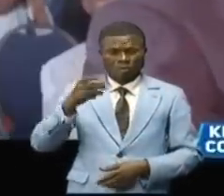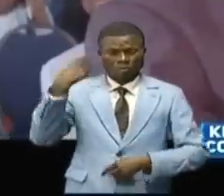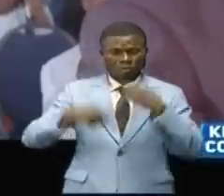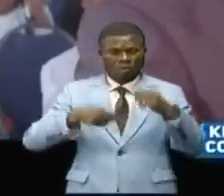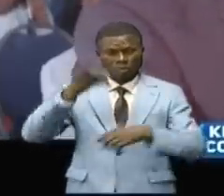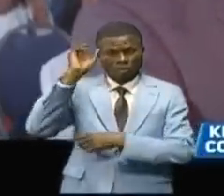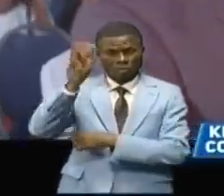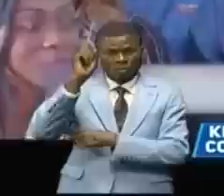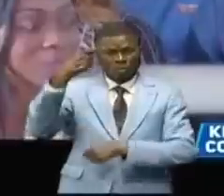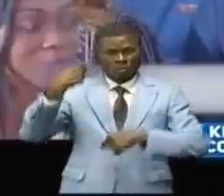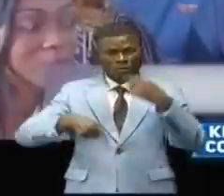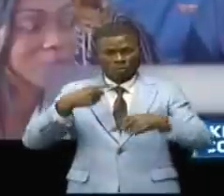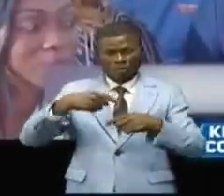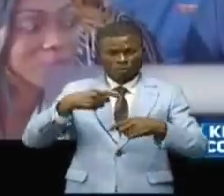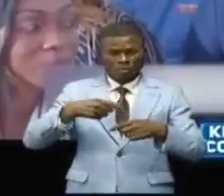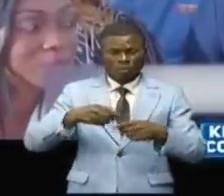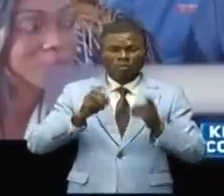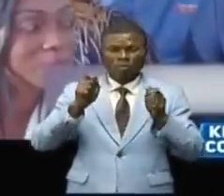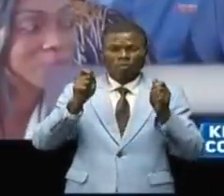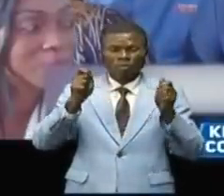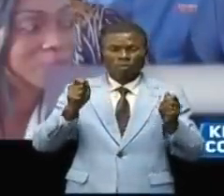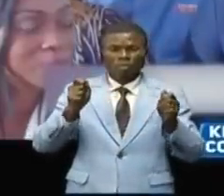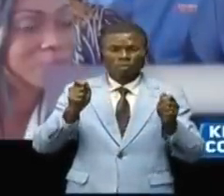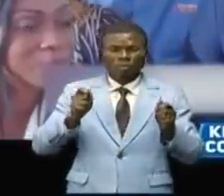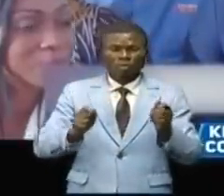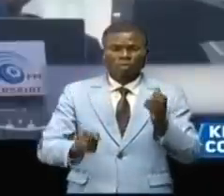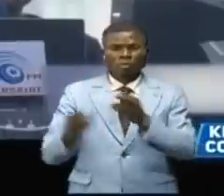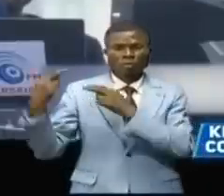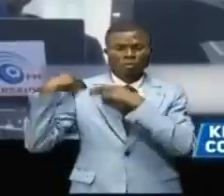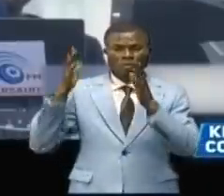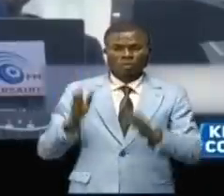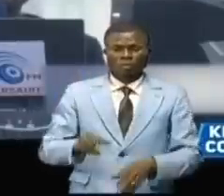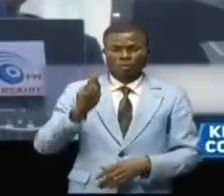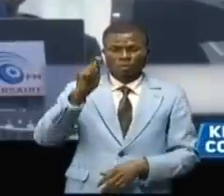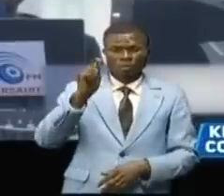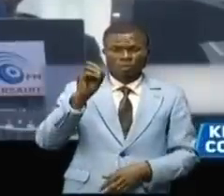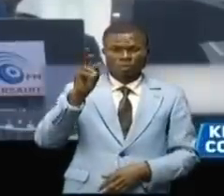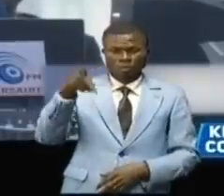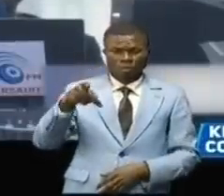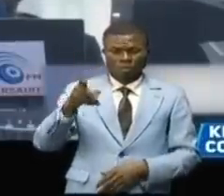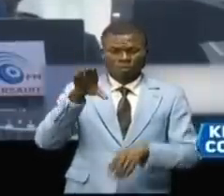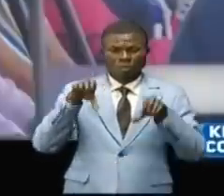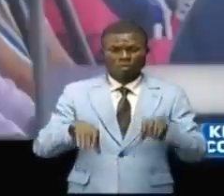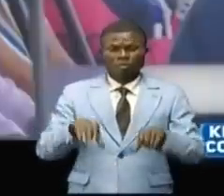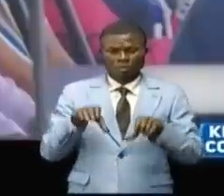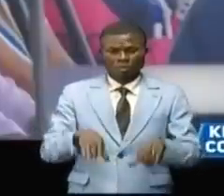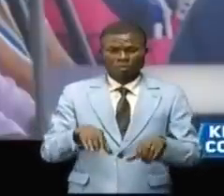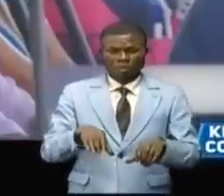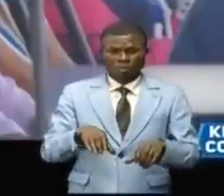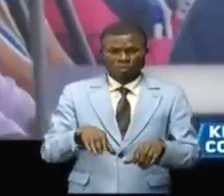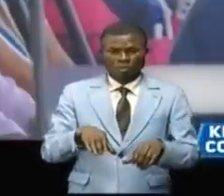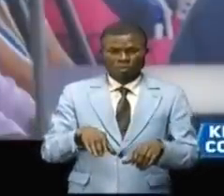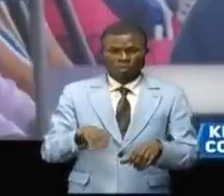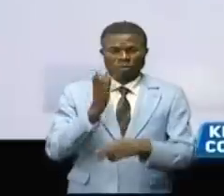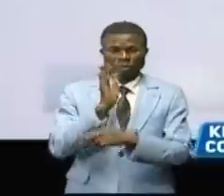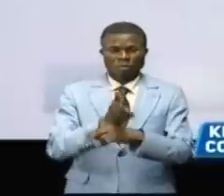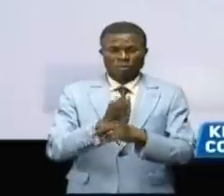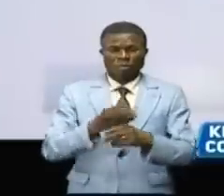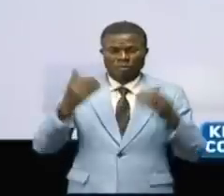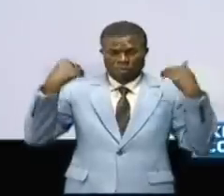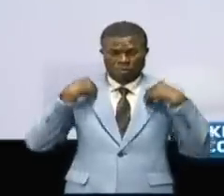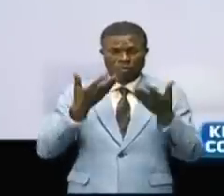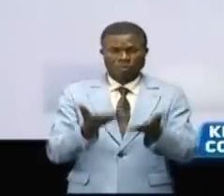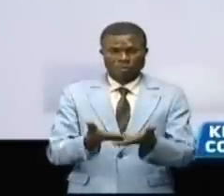qui étaient sanctionnées par un point de presse animé par les responsables de Top Congo FM. À Top Congo, il y a un conseil de gestion. À